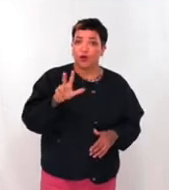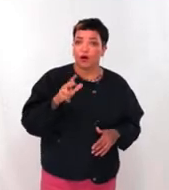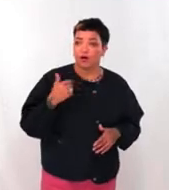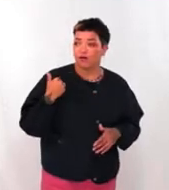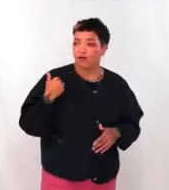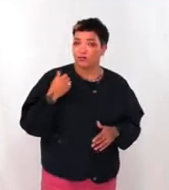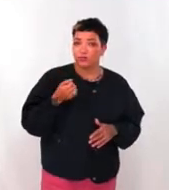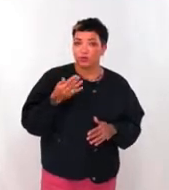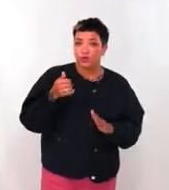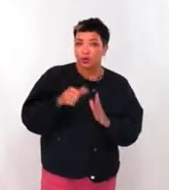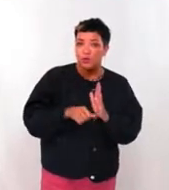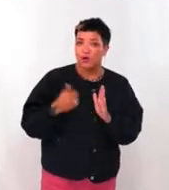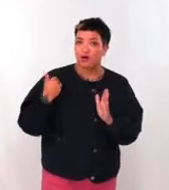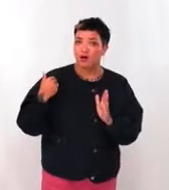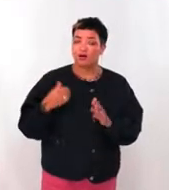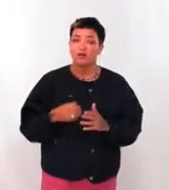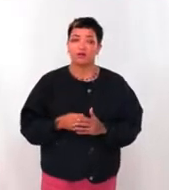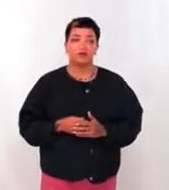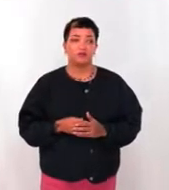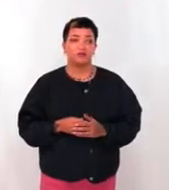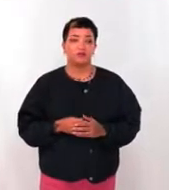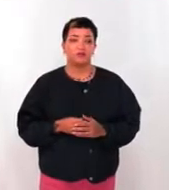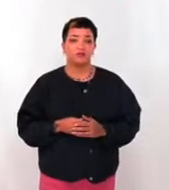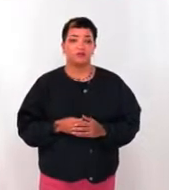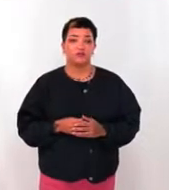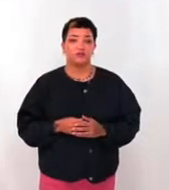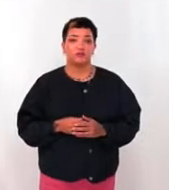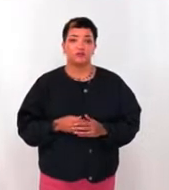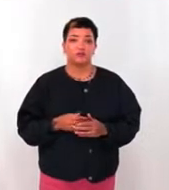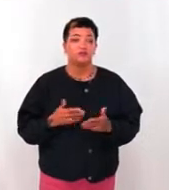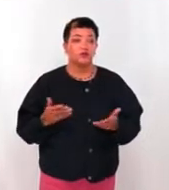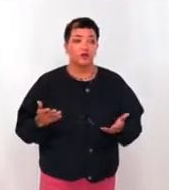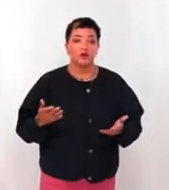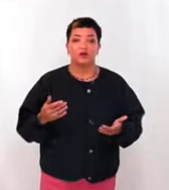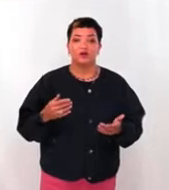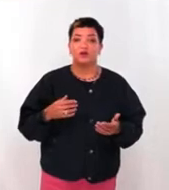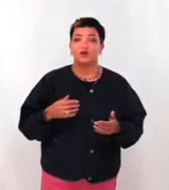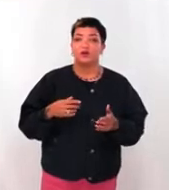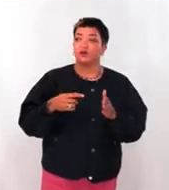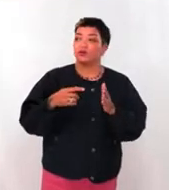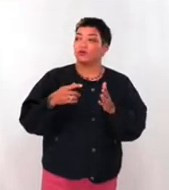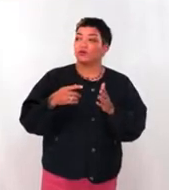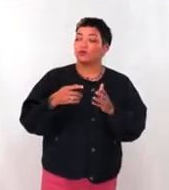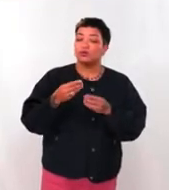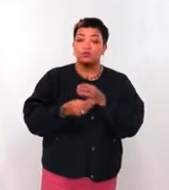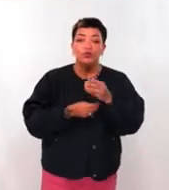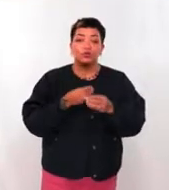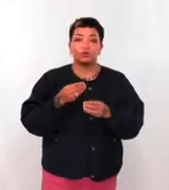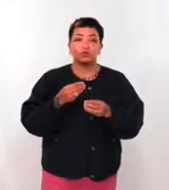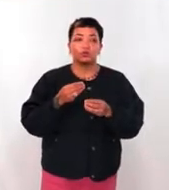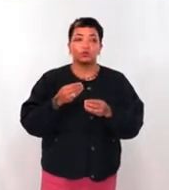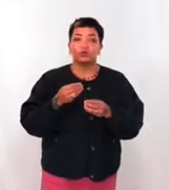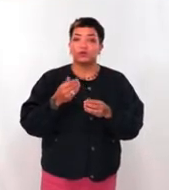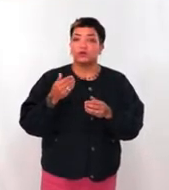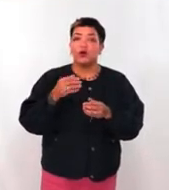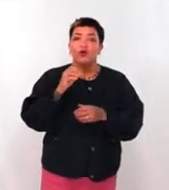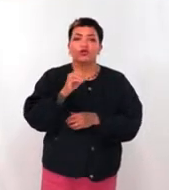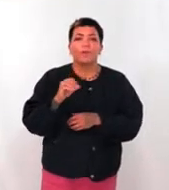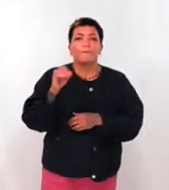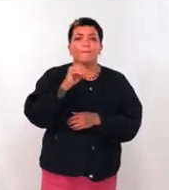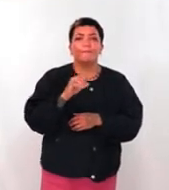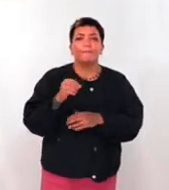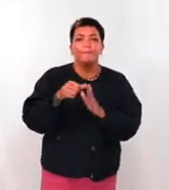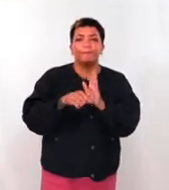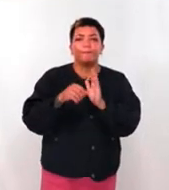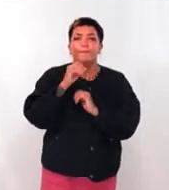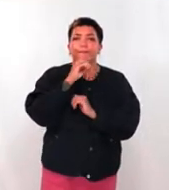mois, c'est un CA projeté à l'occasion des orientations budgétaires. Quand on reprend quelques jours avant, c'est octobre, la